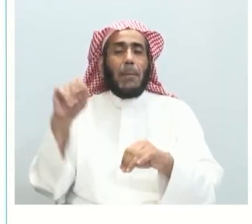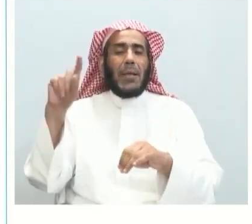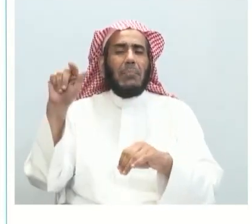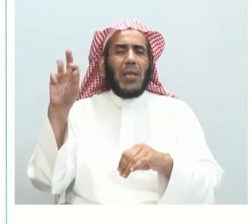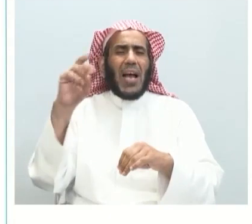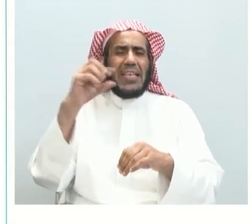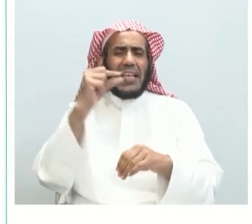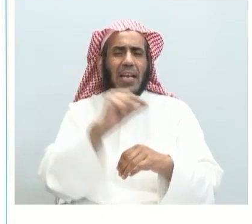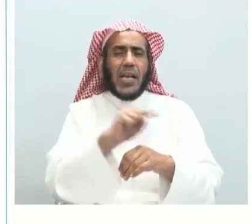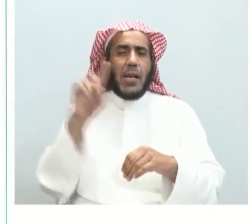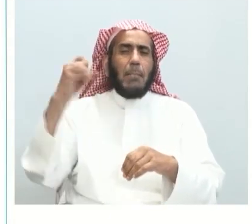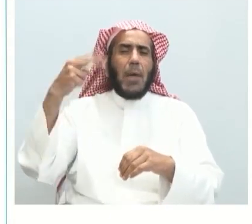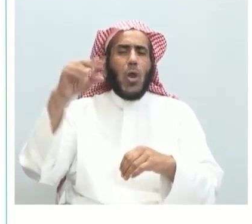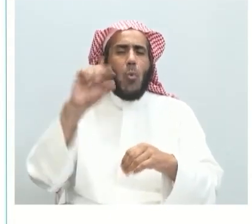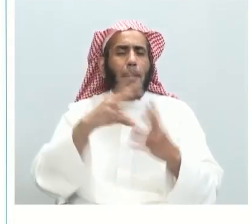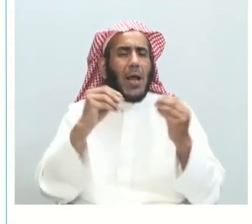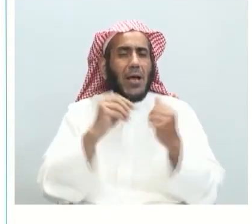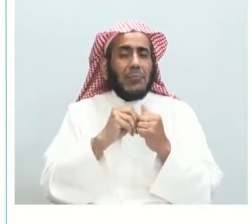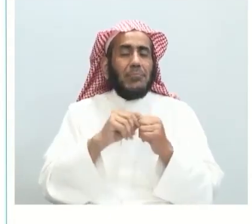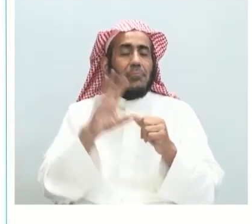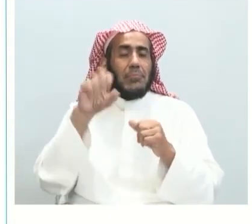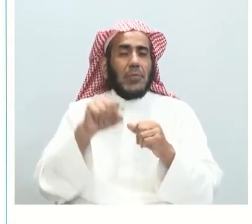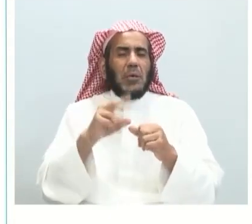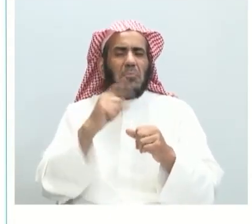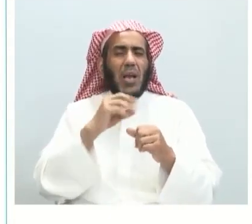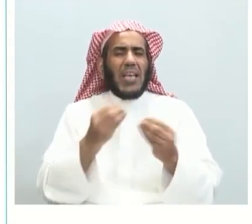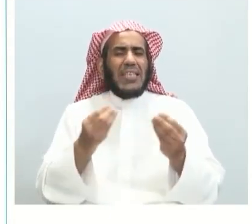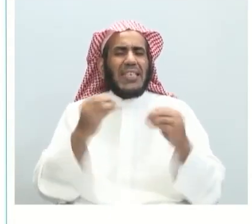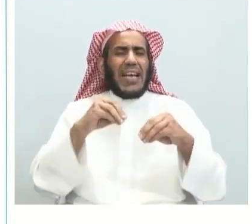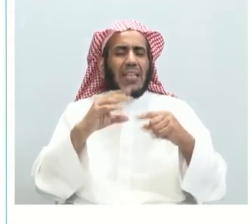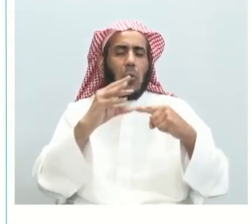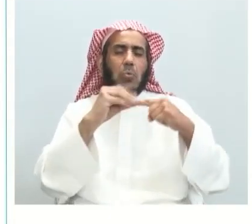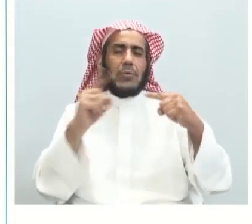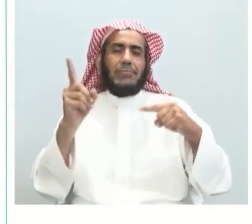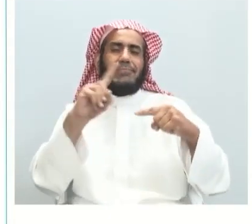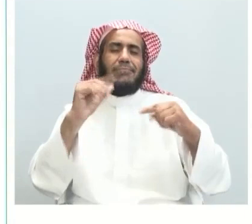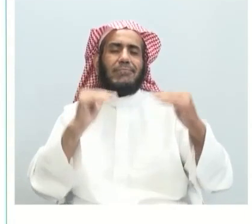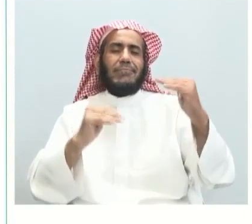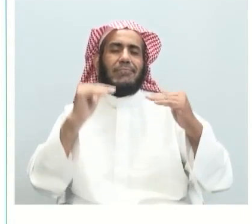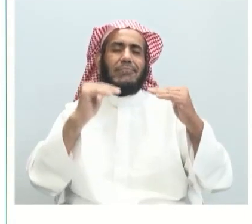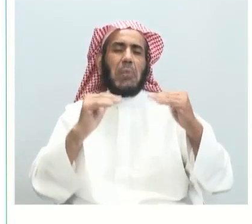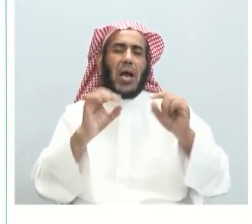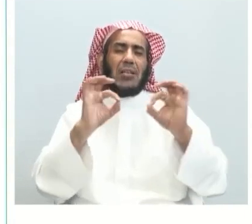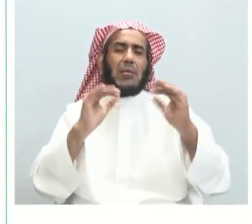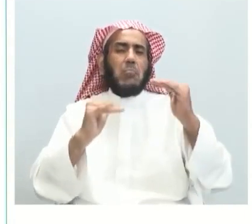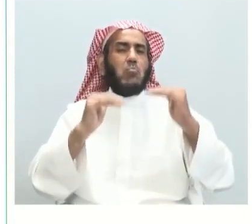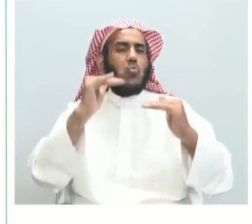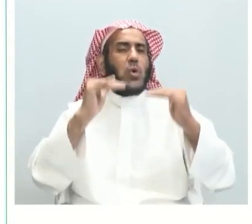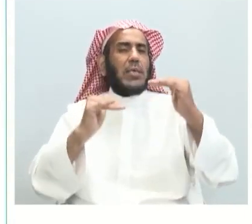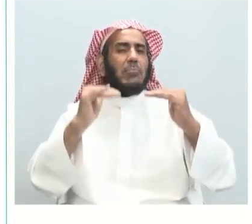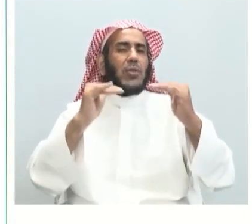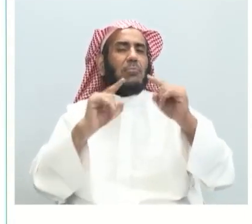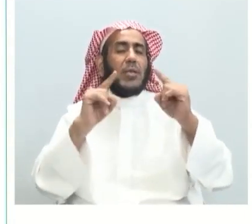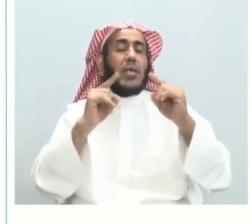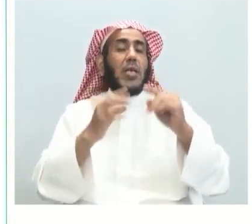بقوله بقدر معلوم نعم من غير زياده ولا نقصان وانما قدر مناسب